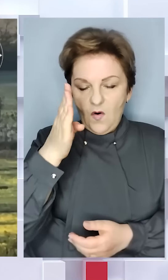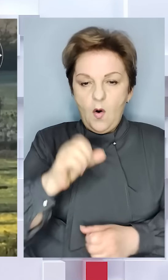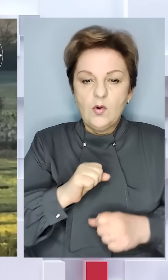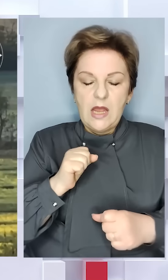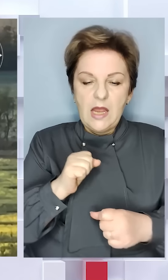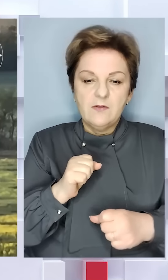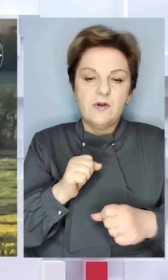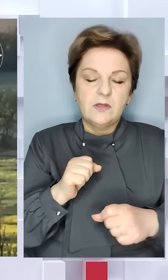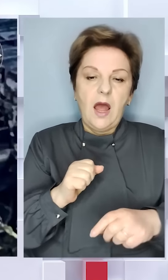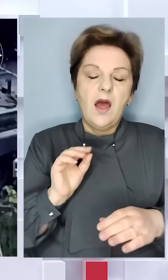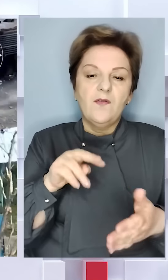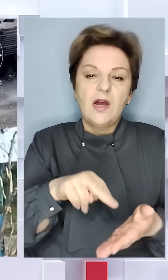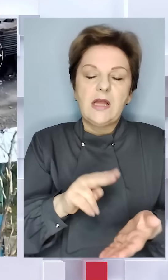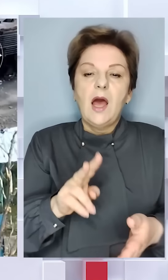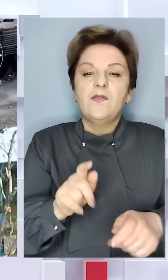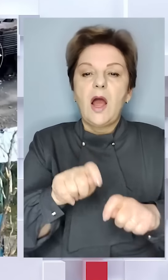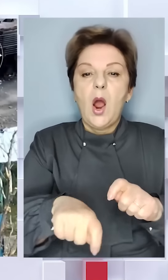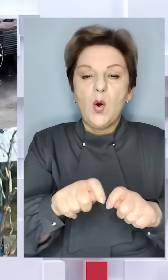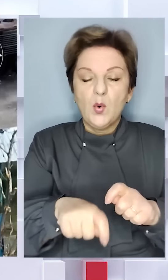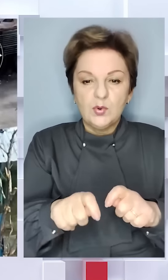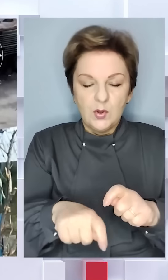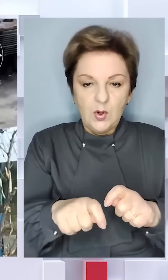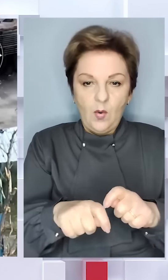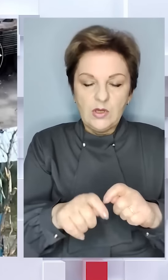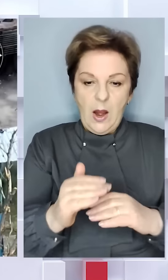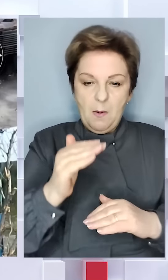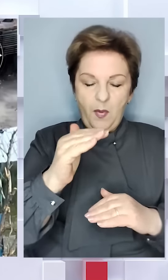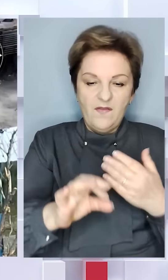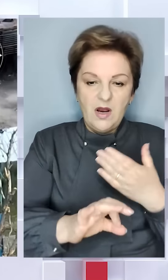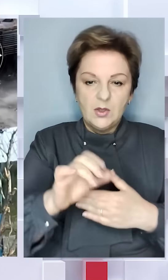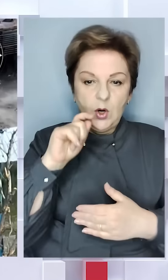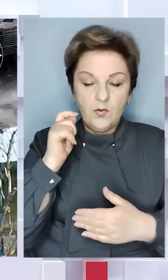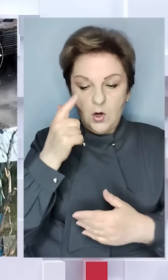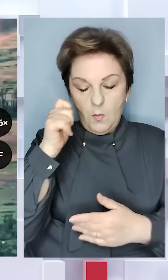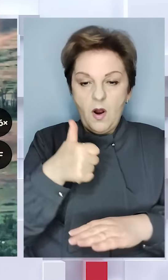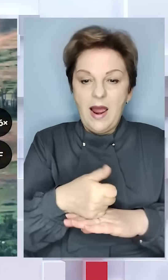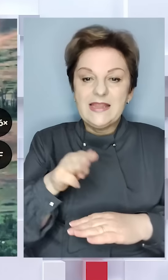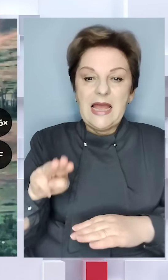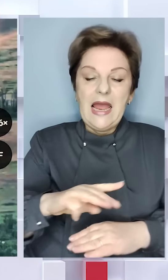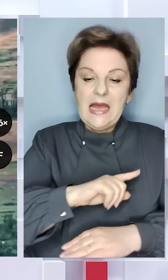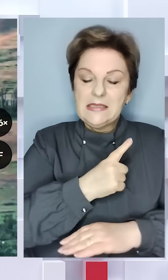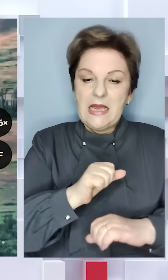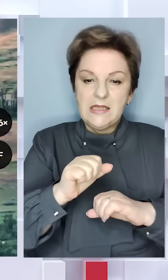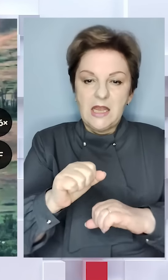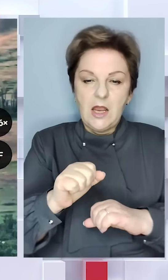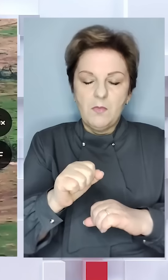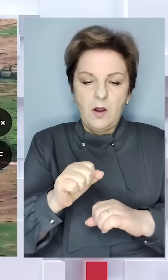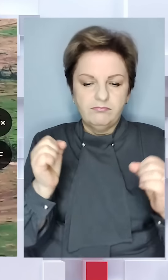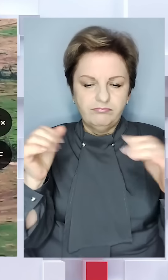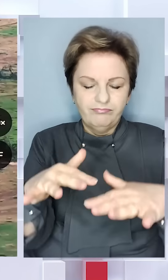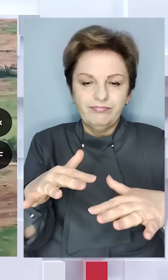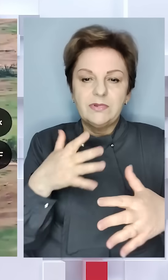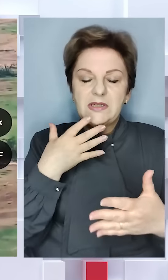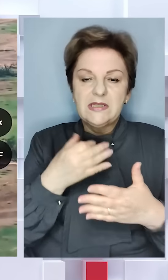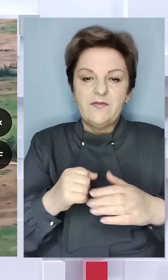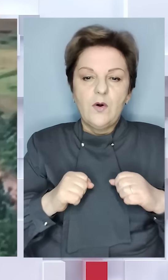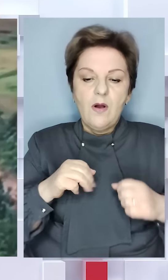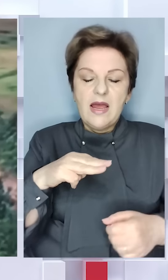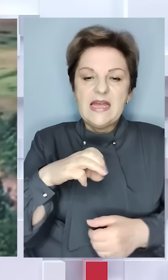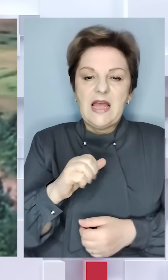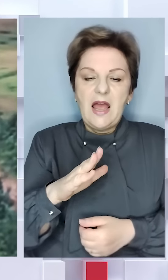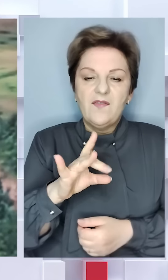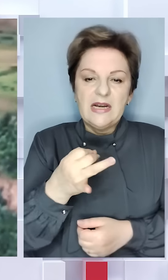встановити контроль на північному сході України. Про це повідомляють у Генштабі. Тож сили оборони концентрують свої зусилля в